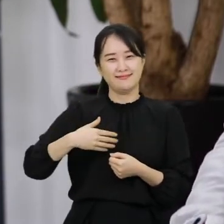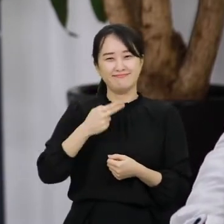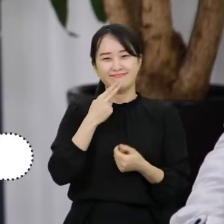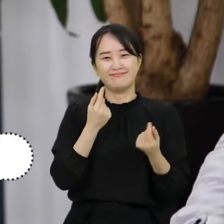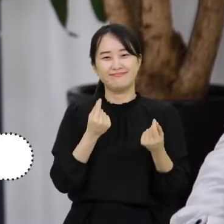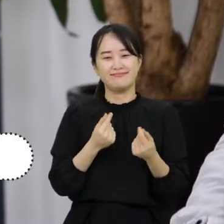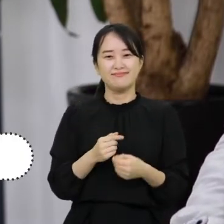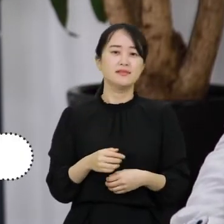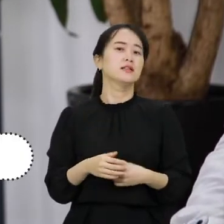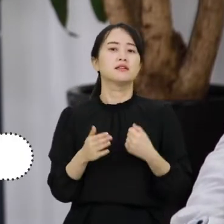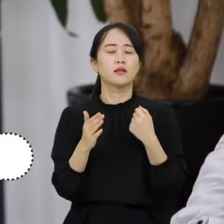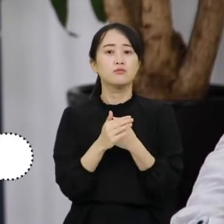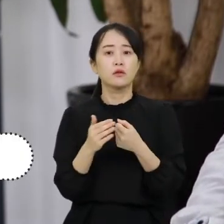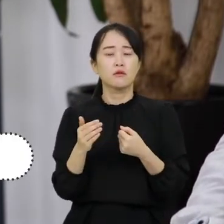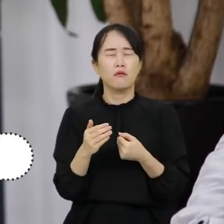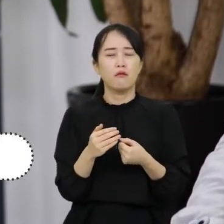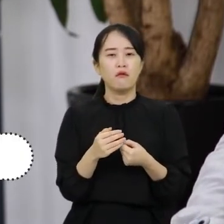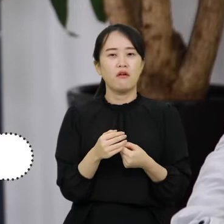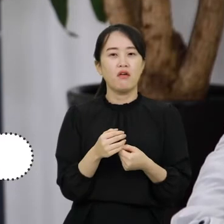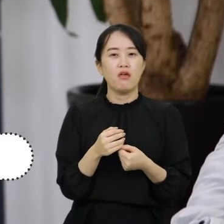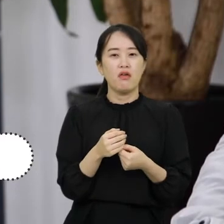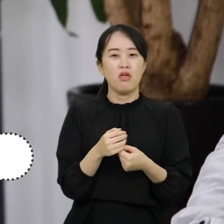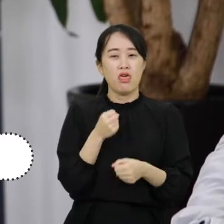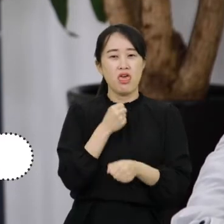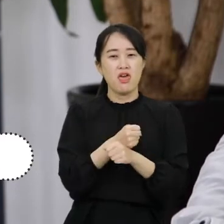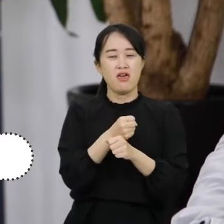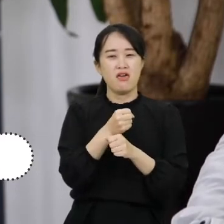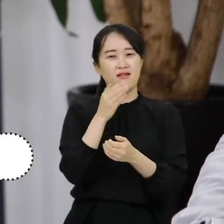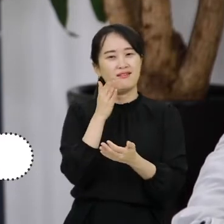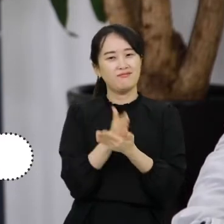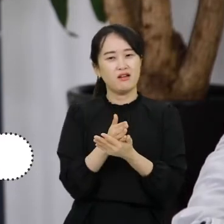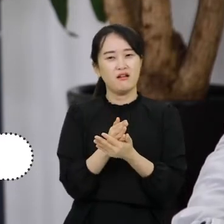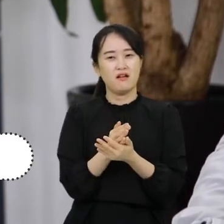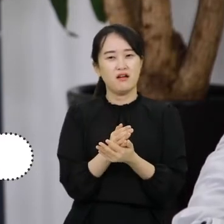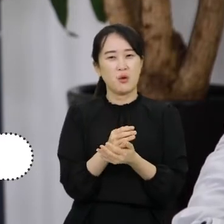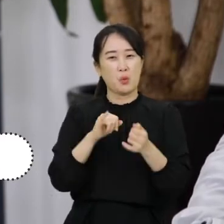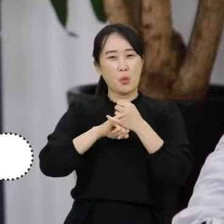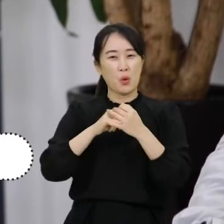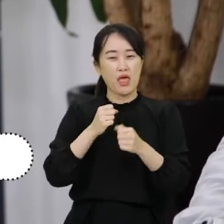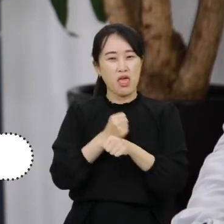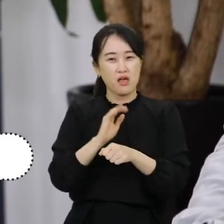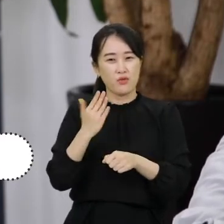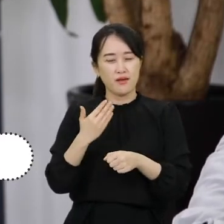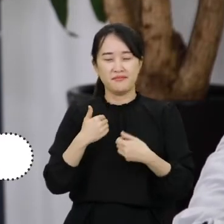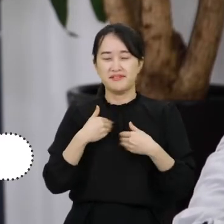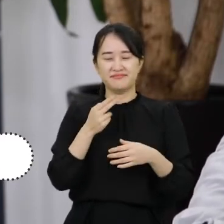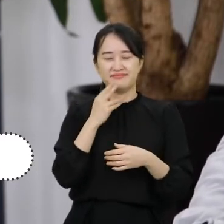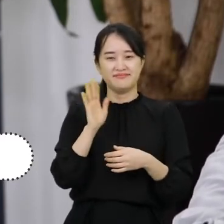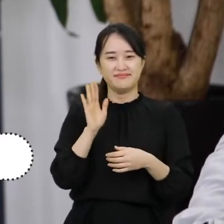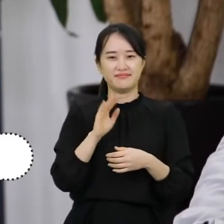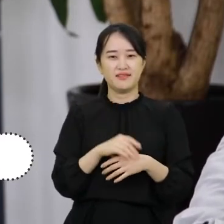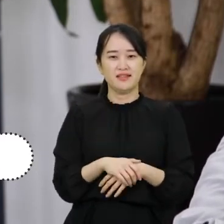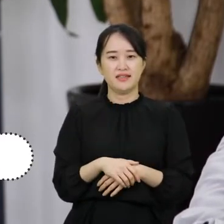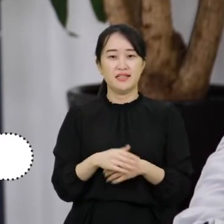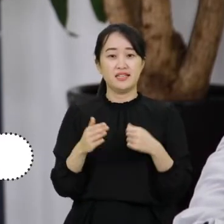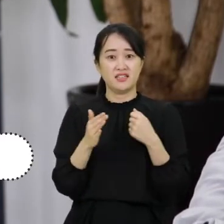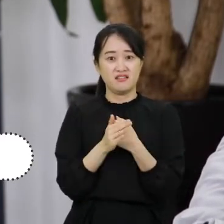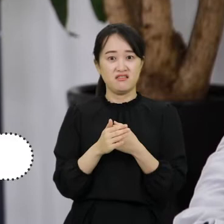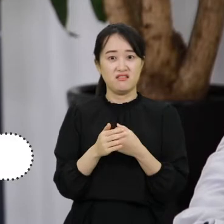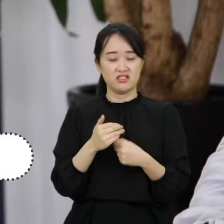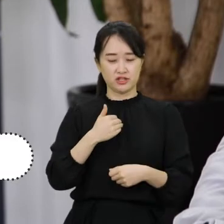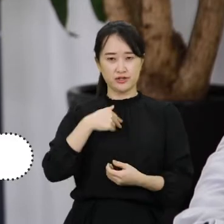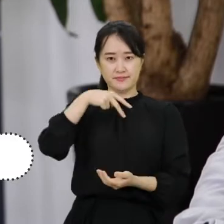거죠. 그러니까 해도 되고 안 해도 된다면 굳이 해야 될 필요가 없기 때문에 안 하는 선택. 그래서